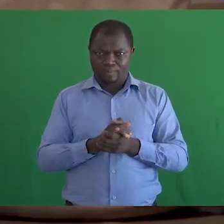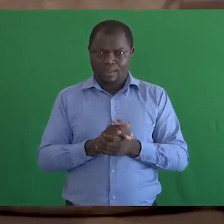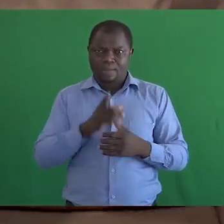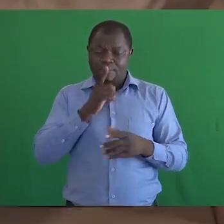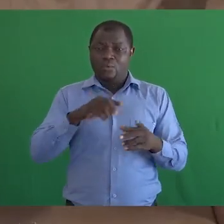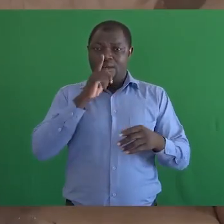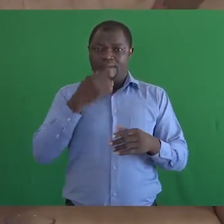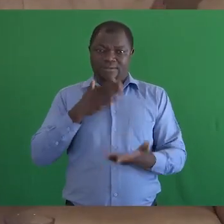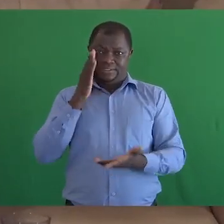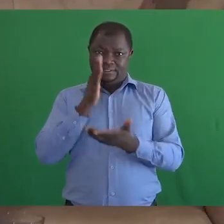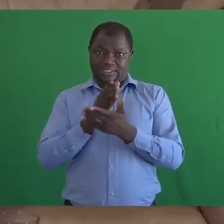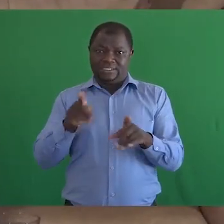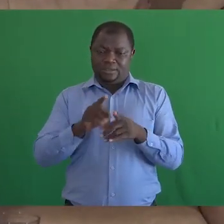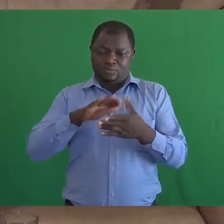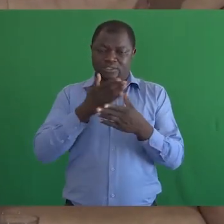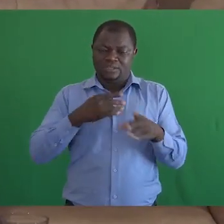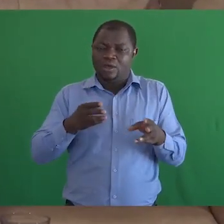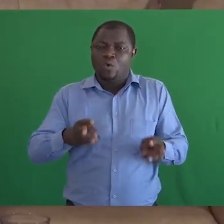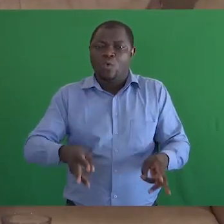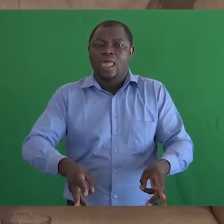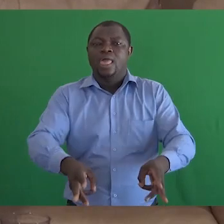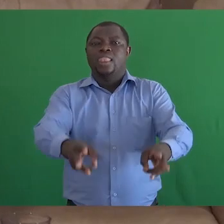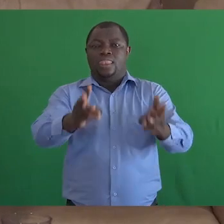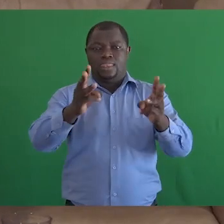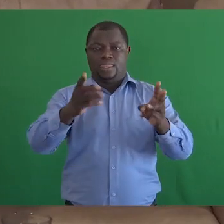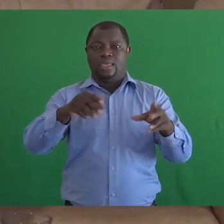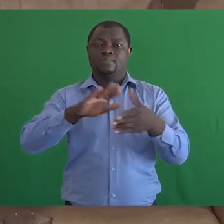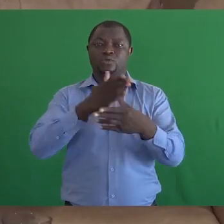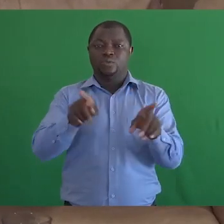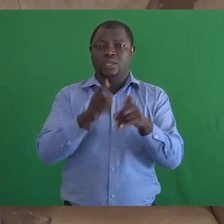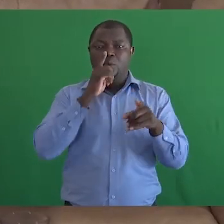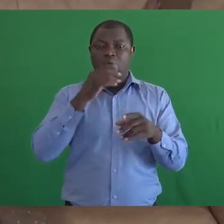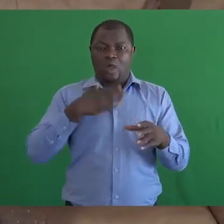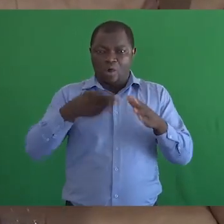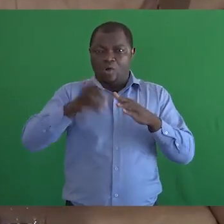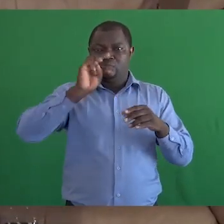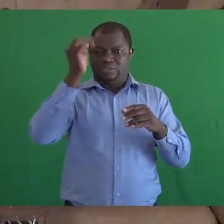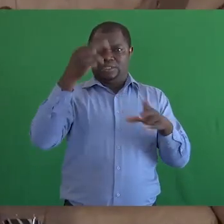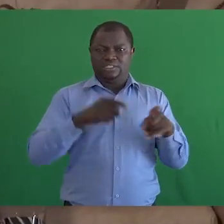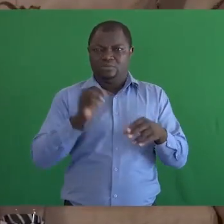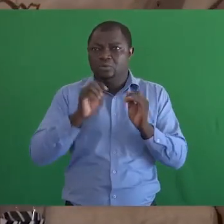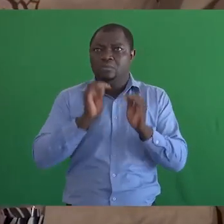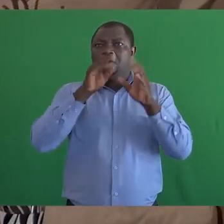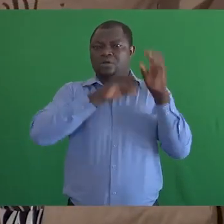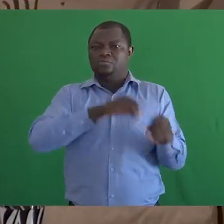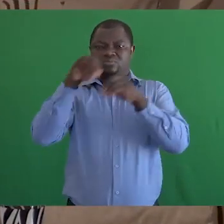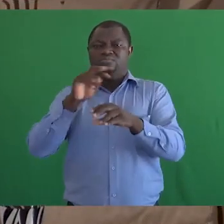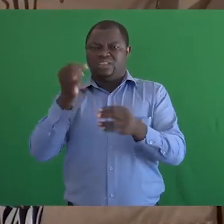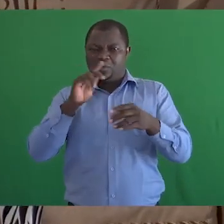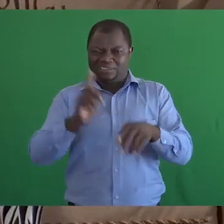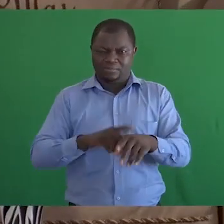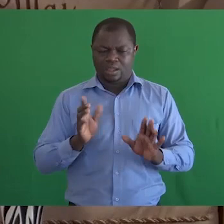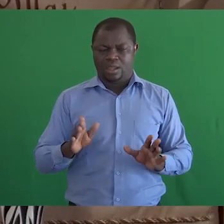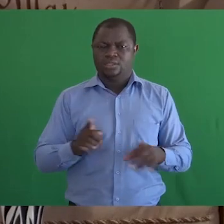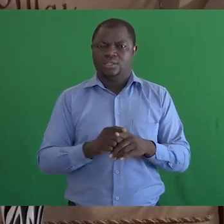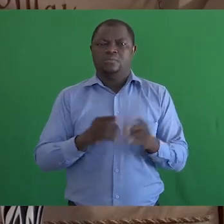saka tatanga nekuti rwendo nekuti rwendo kaukada kuenda kana kuti kwamutare haungofuma wapamutare unotofamba kuenda saka chiremba